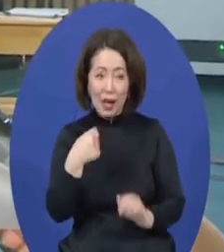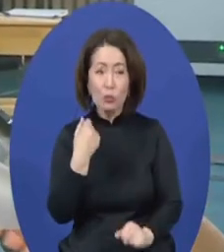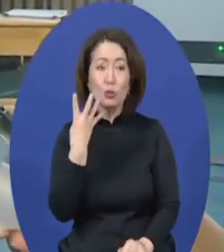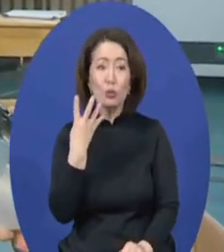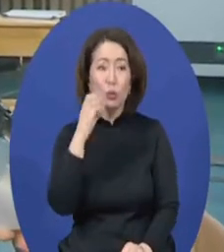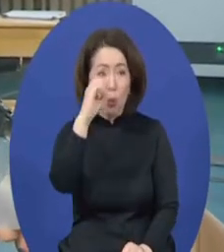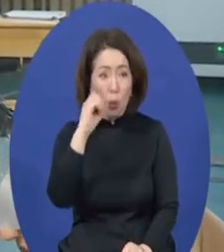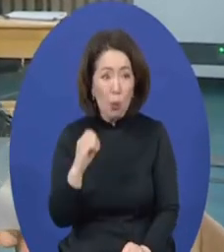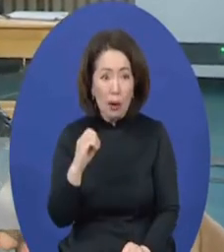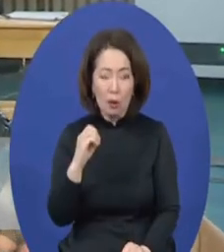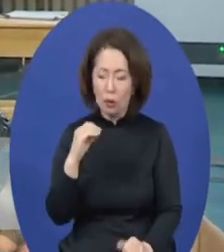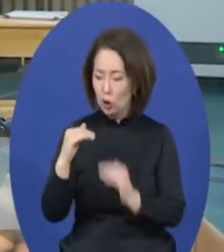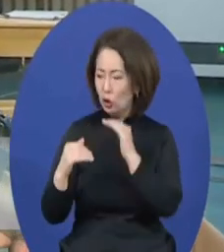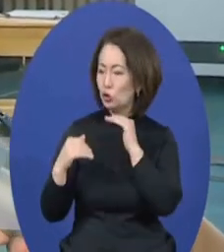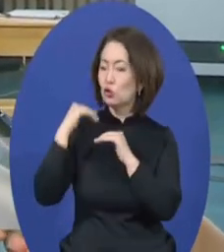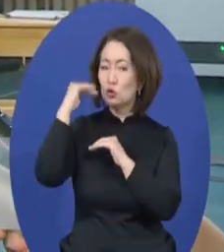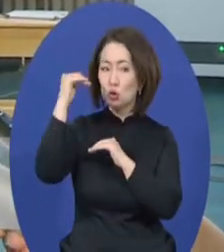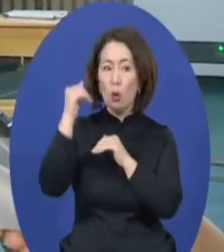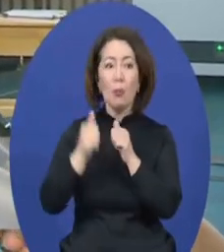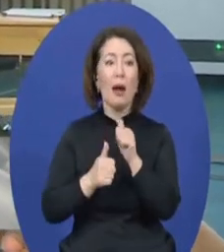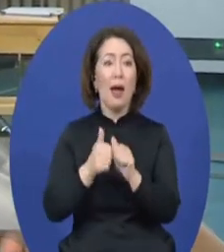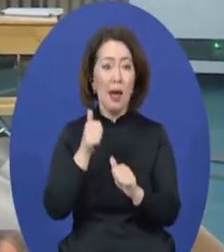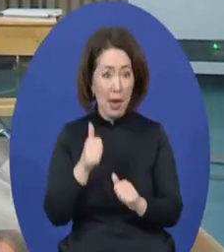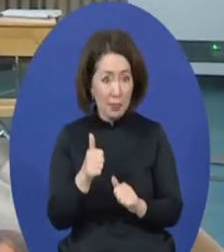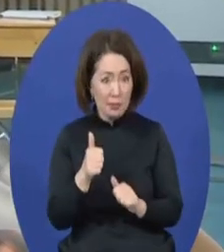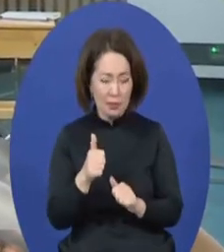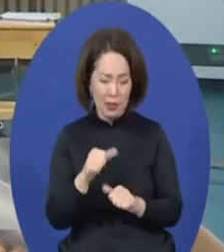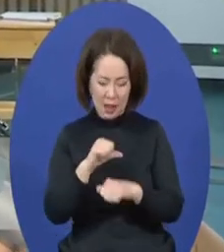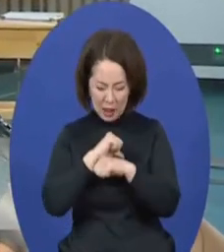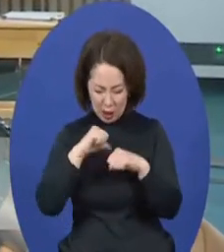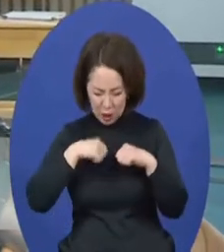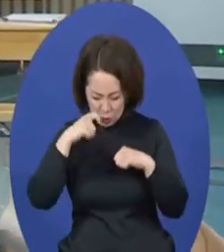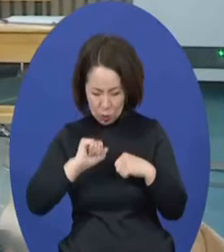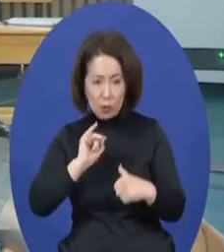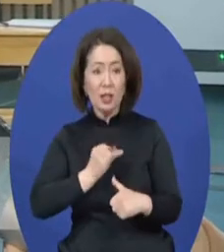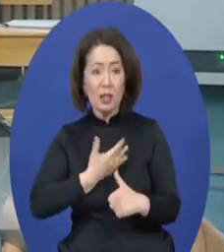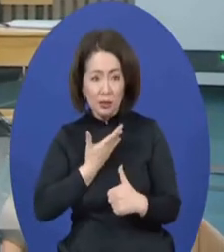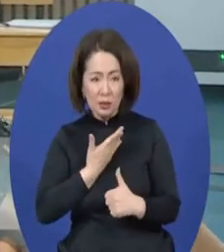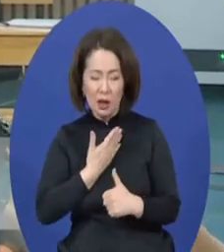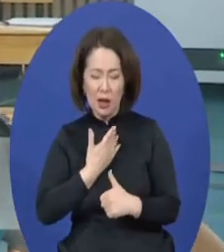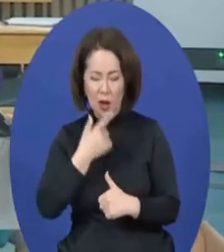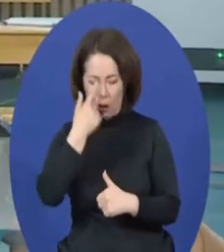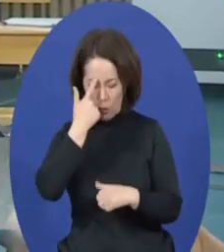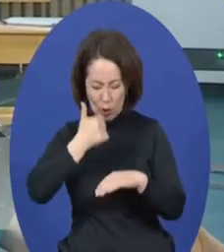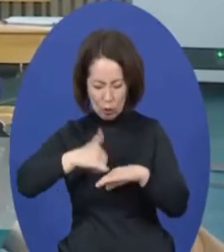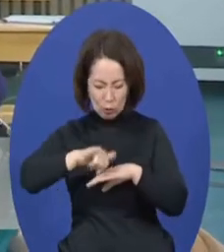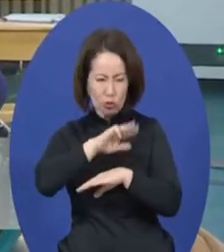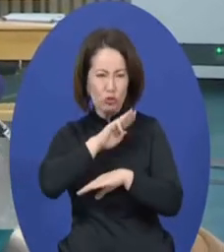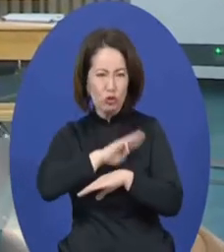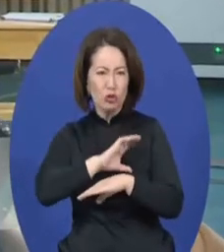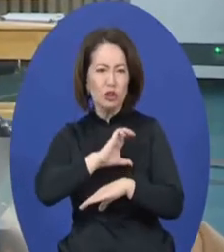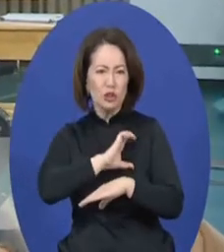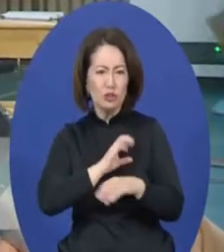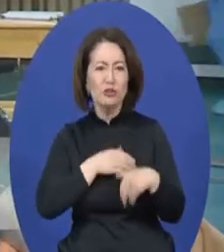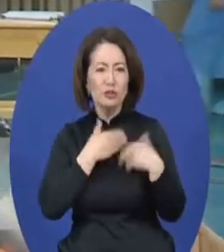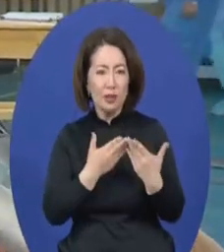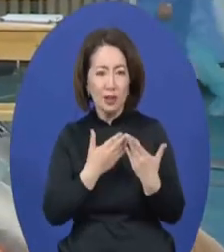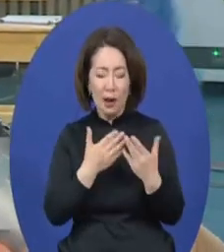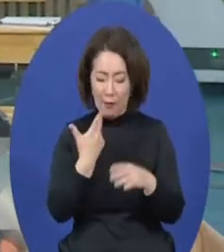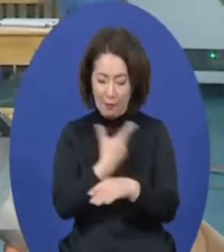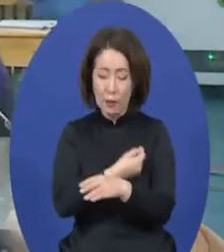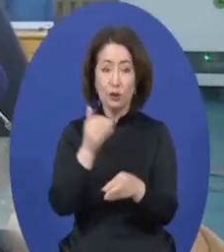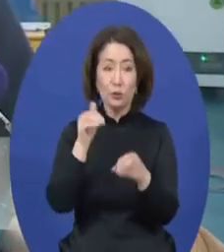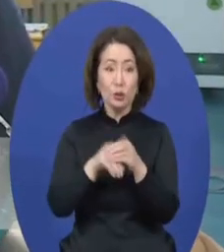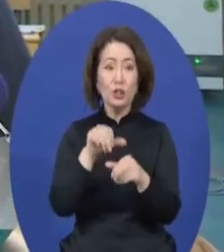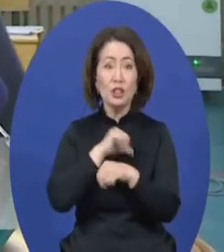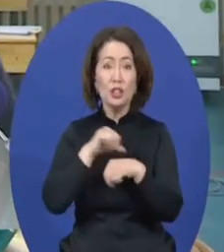71.4% тийм энэ бол их том амжилт. Эн дээр одоо ивний итэх гаргаад эх оронч байж вакцинжуулалтанда хамрагдаж чадсан нийт